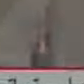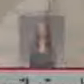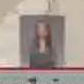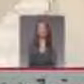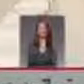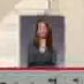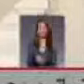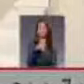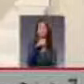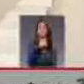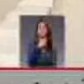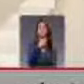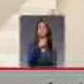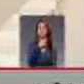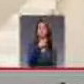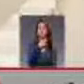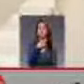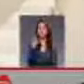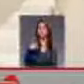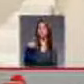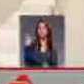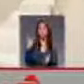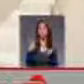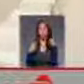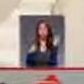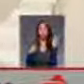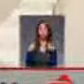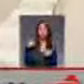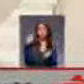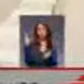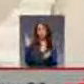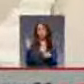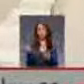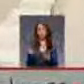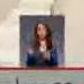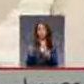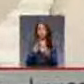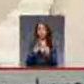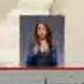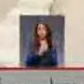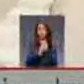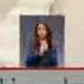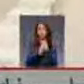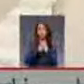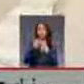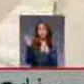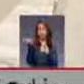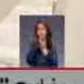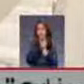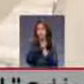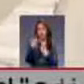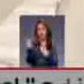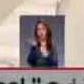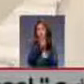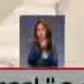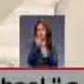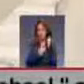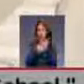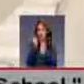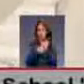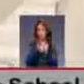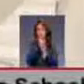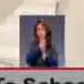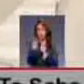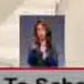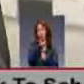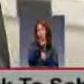انا بشك ظروف المعيشه بقت صعبه قوي، واستغلال المواصلات، المواصلات اهم حاجه، هي ديت اللي